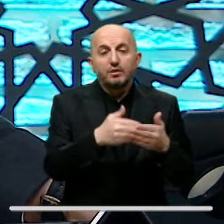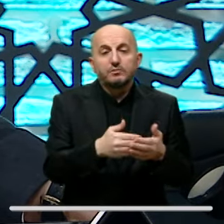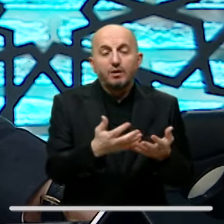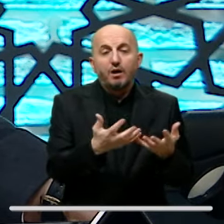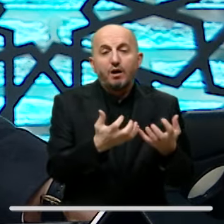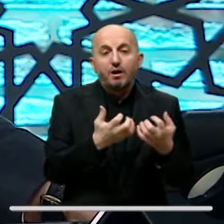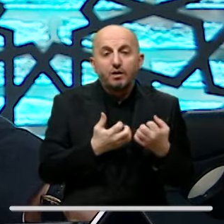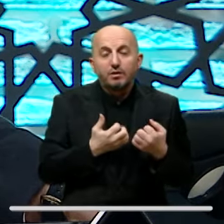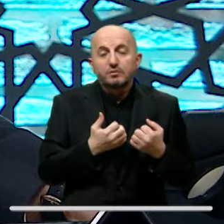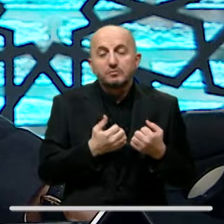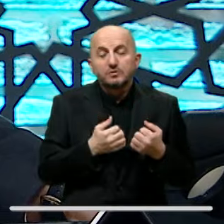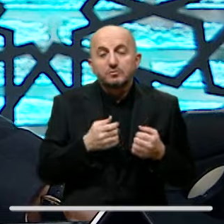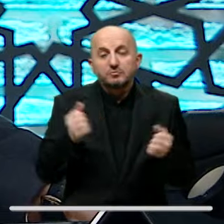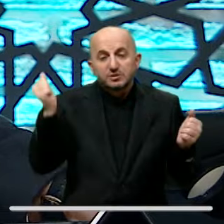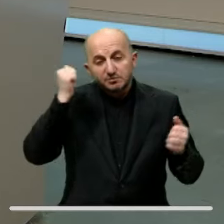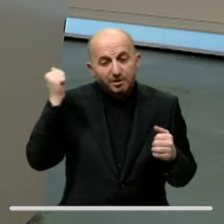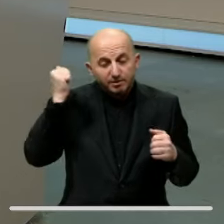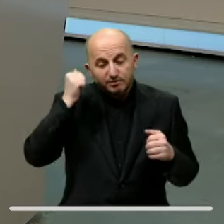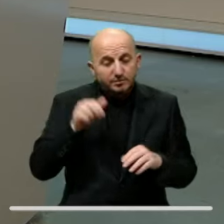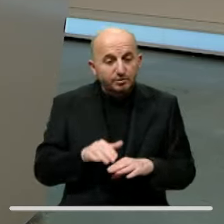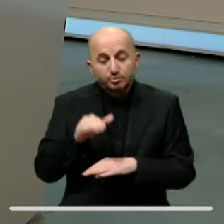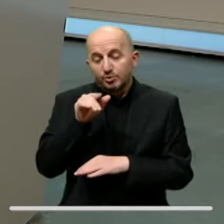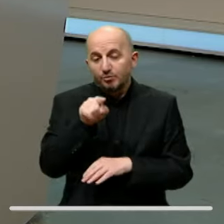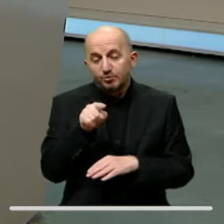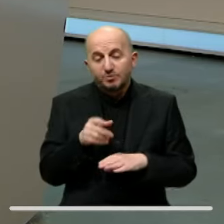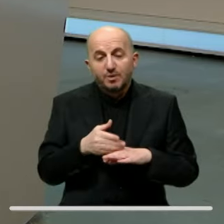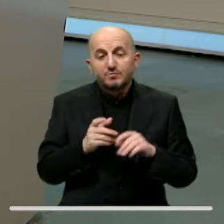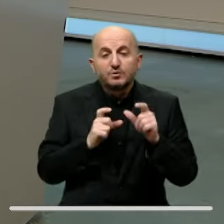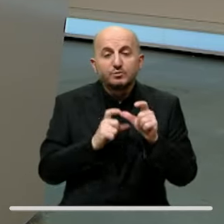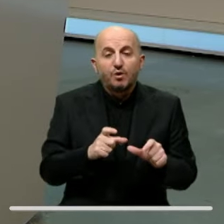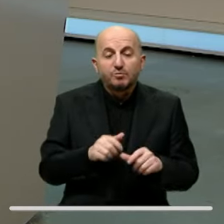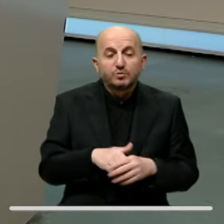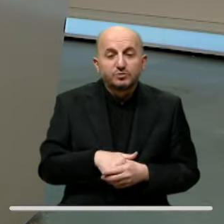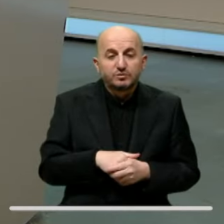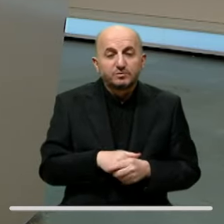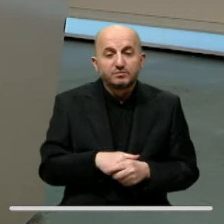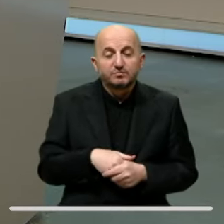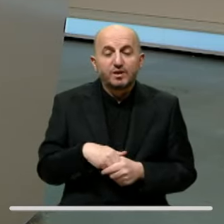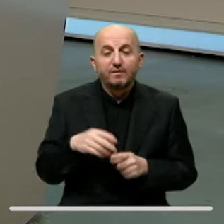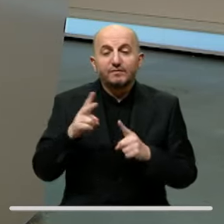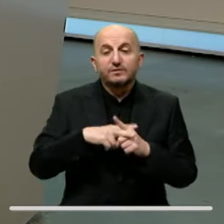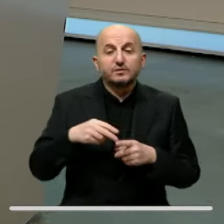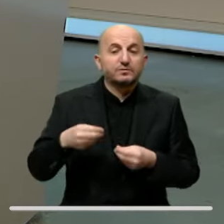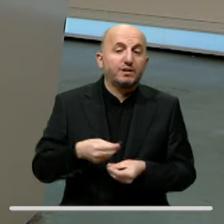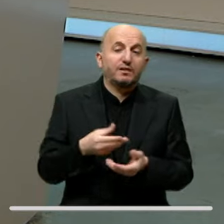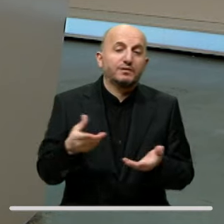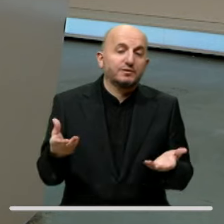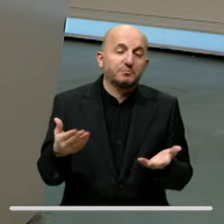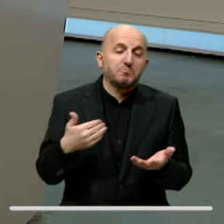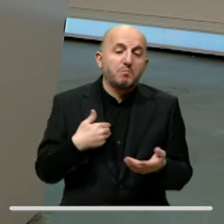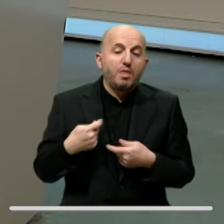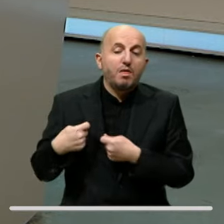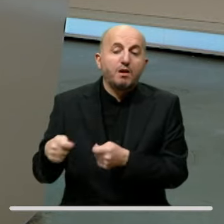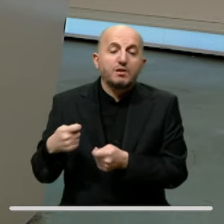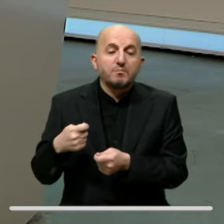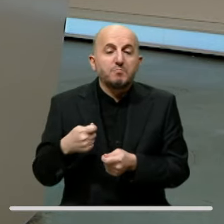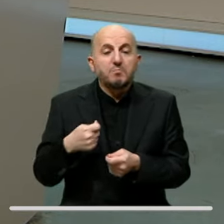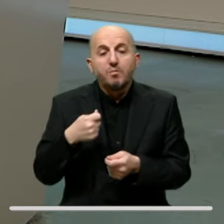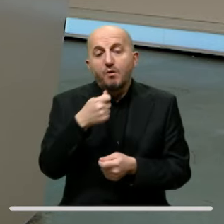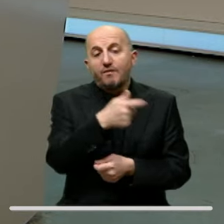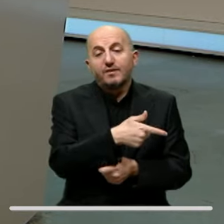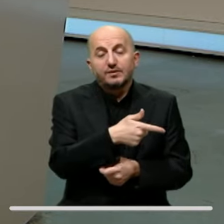Bunun pişmanlığını yaşıyorum. Hasene hı hı. Hanım da buna istinaden sormuş bu soruyu. Ben birilerine fiş dağıttım diyor. Yani hani ben harcadım parasını onlar